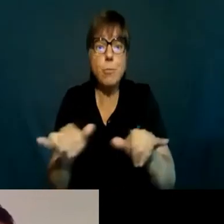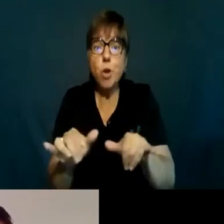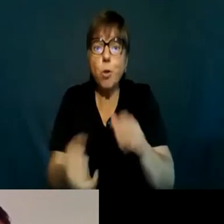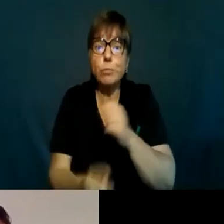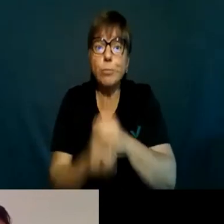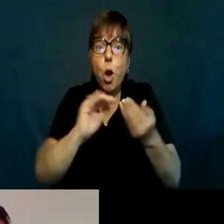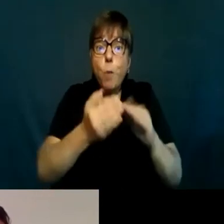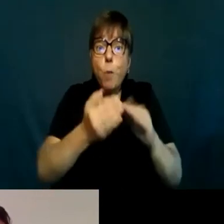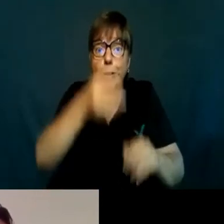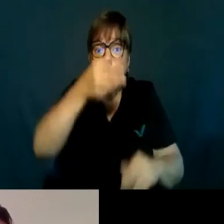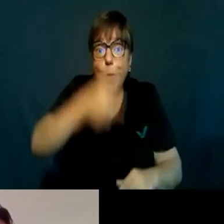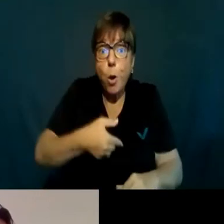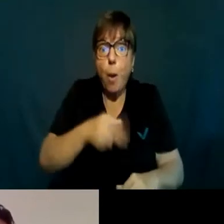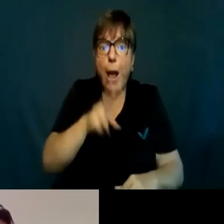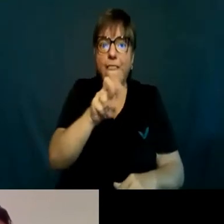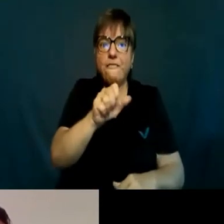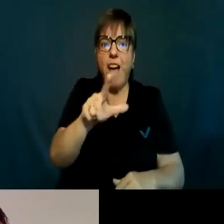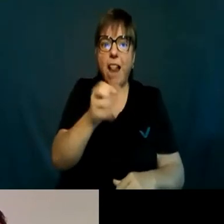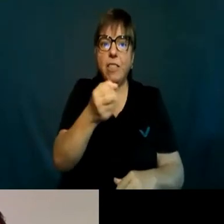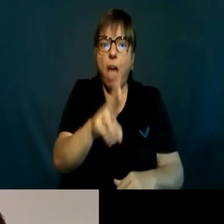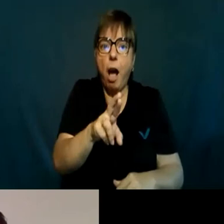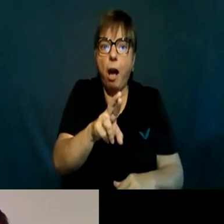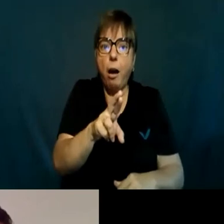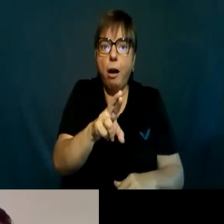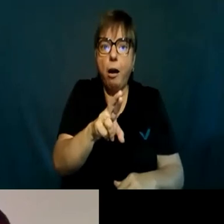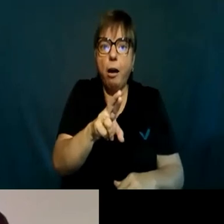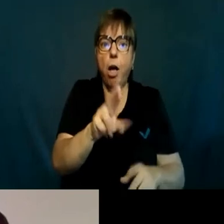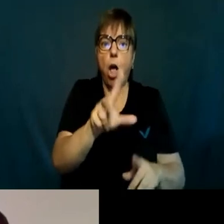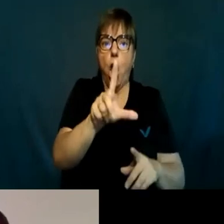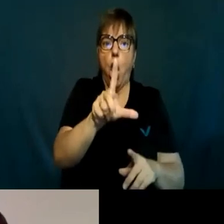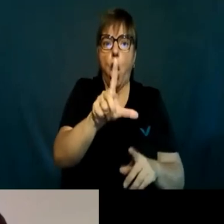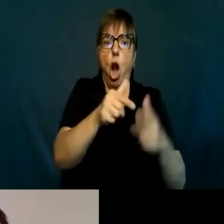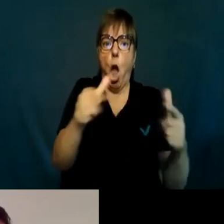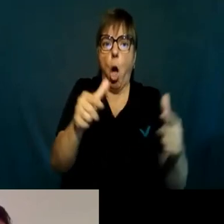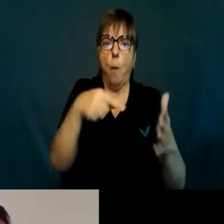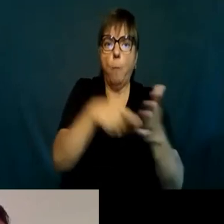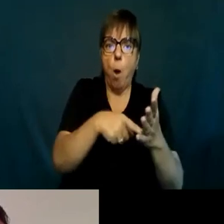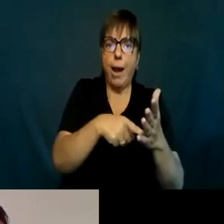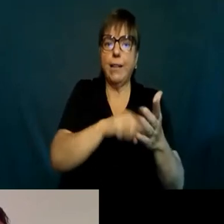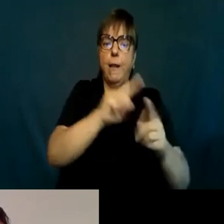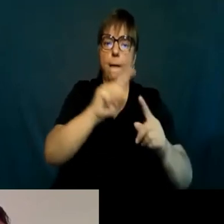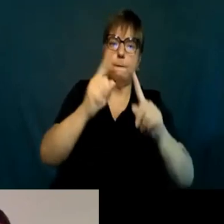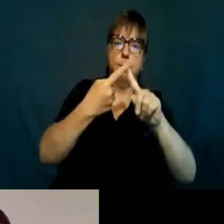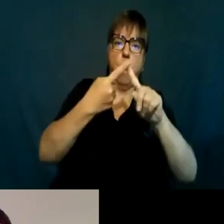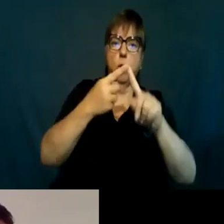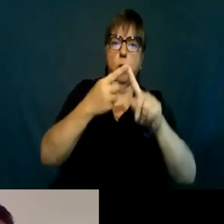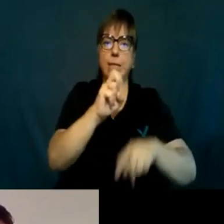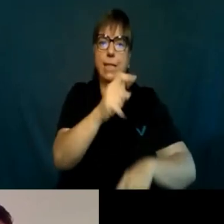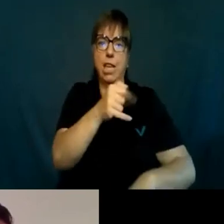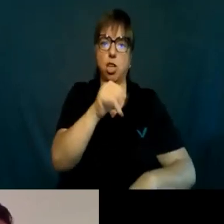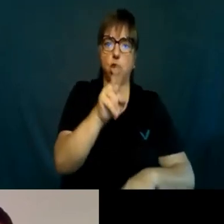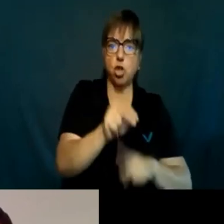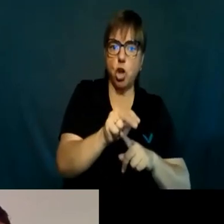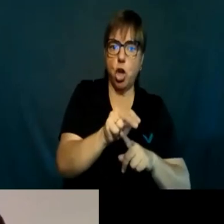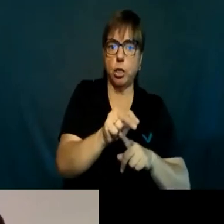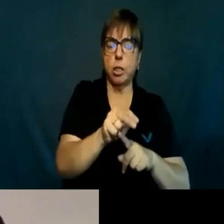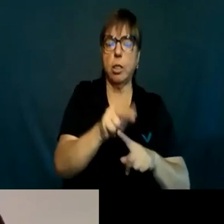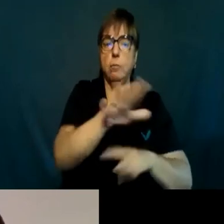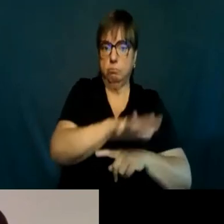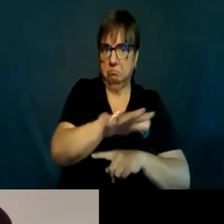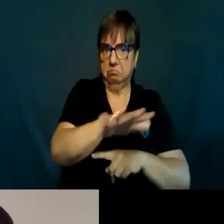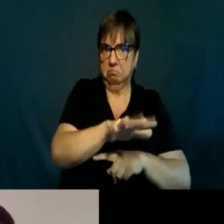d'où je suis, à Val-d'Or, donc au Témiscamingue, la Long Point First Nation, une communauté Anishinaabé de Winway qui,